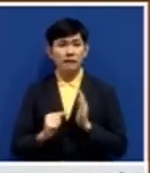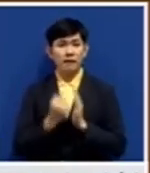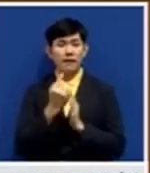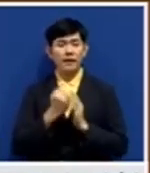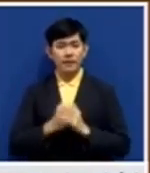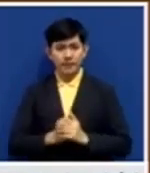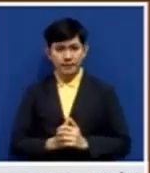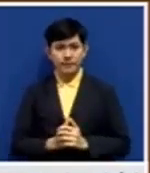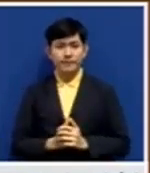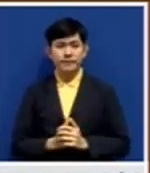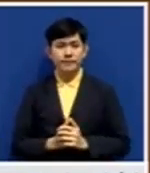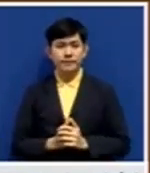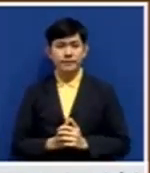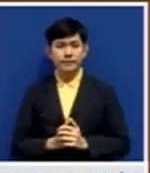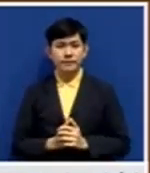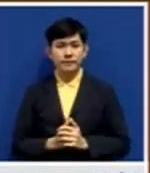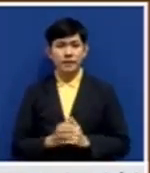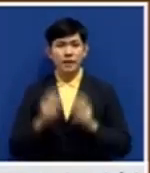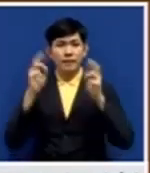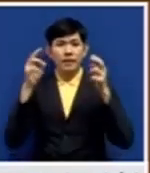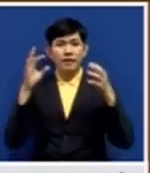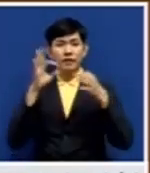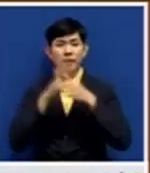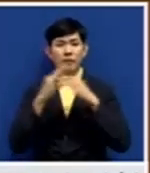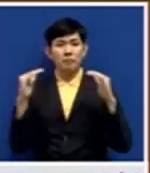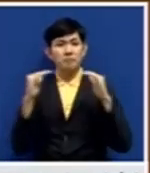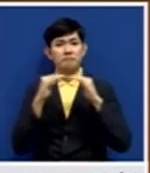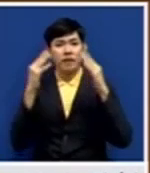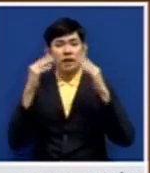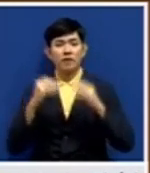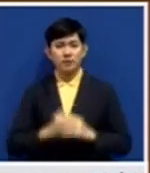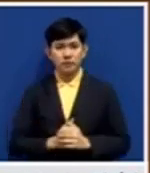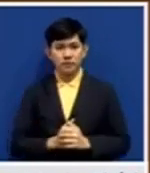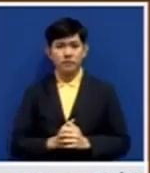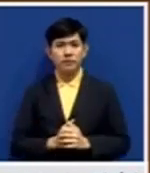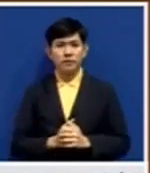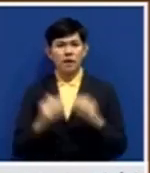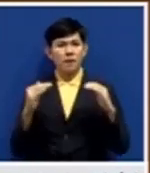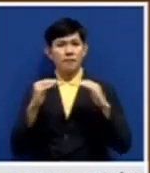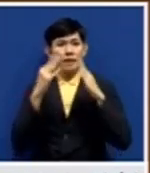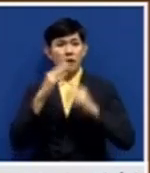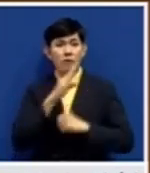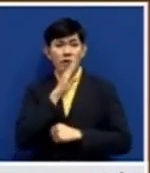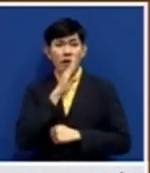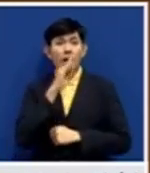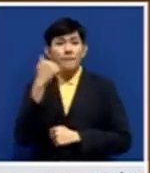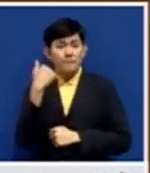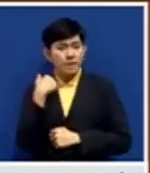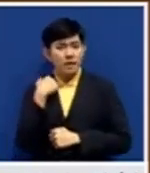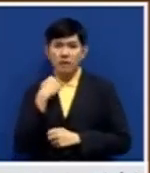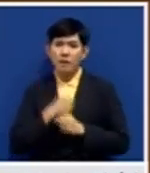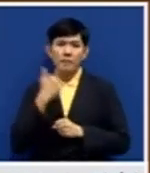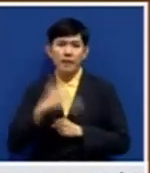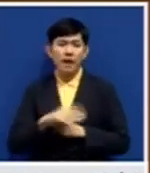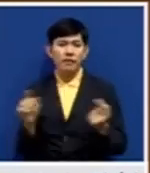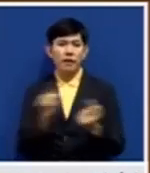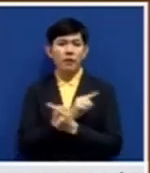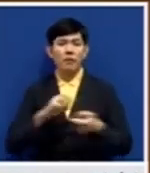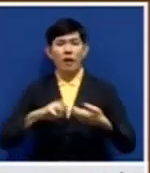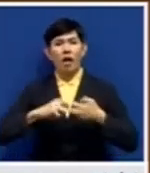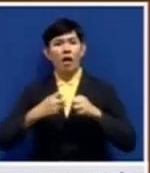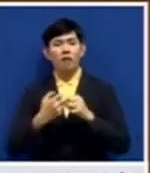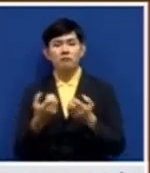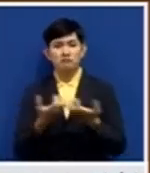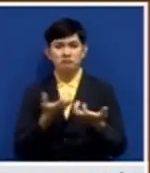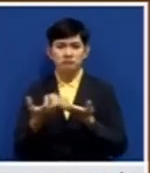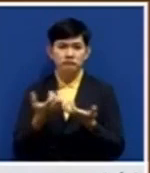เดียวเรื่องความเหลื่อมล้ำความเหลื่อมล้ำถ้ามันมีมากเนี่ยมันอยู่ไม่ได้สังคมมันตีกันเพ